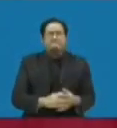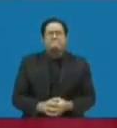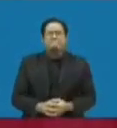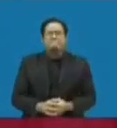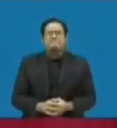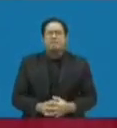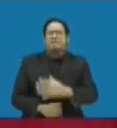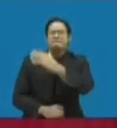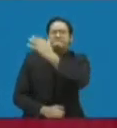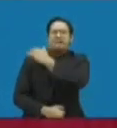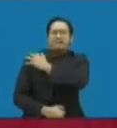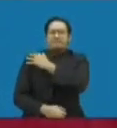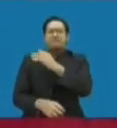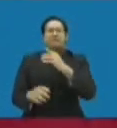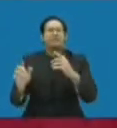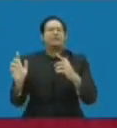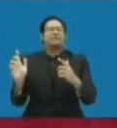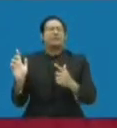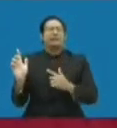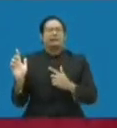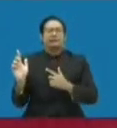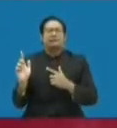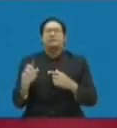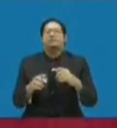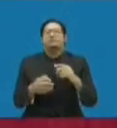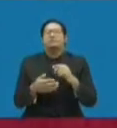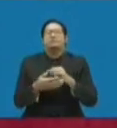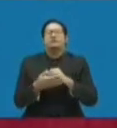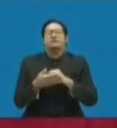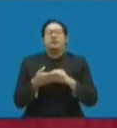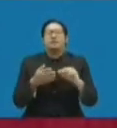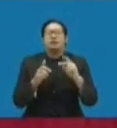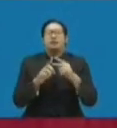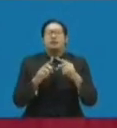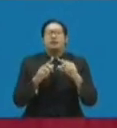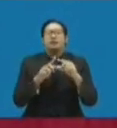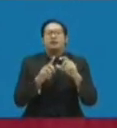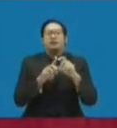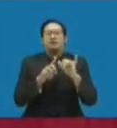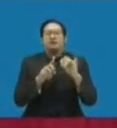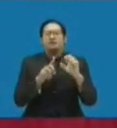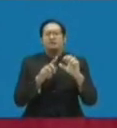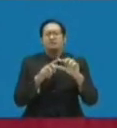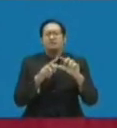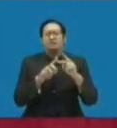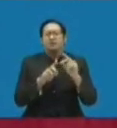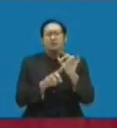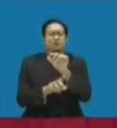dokter Hadi Cahyo Hai Cahyanto sdcb